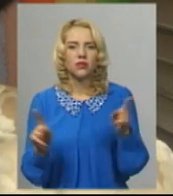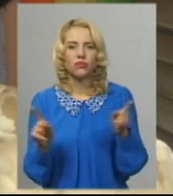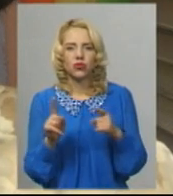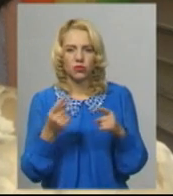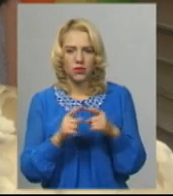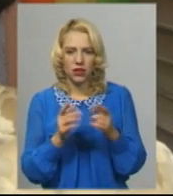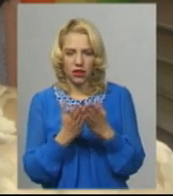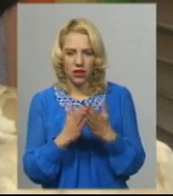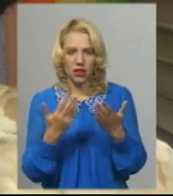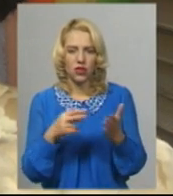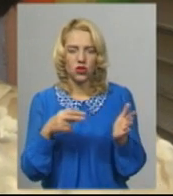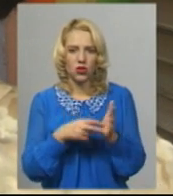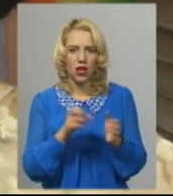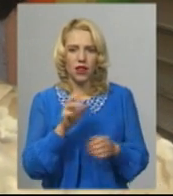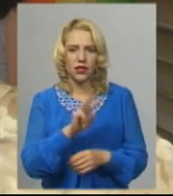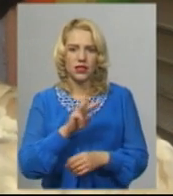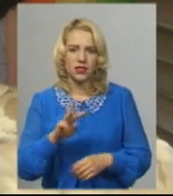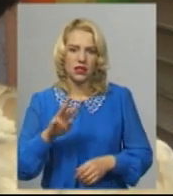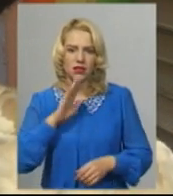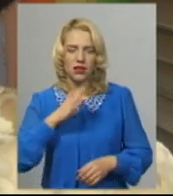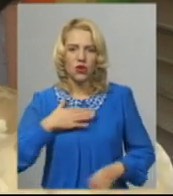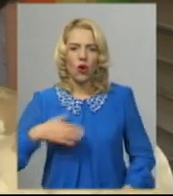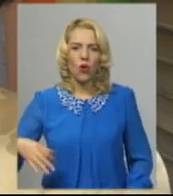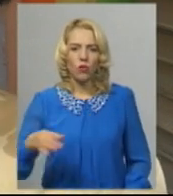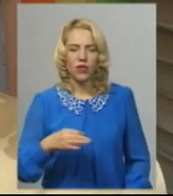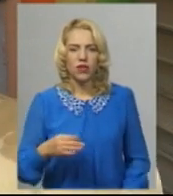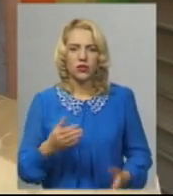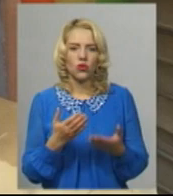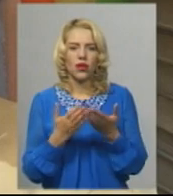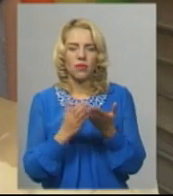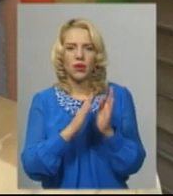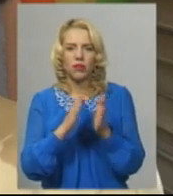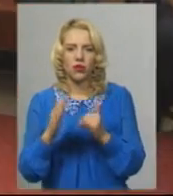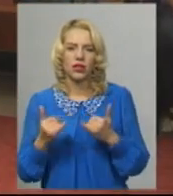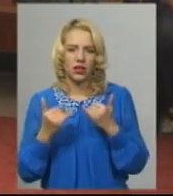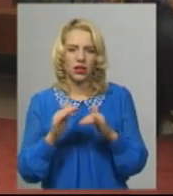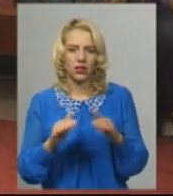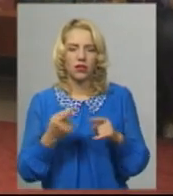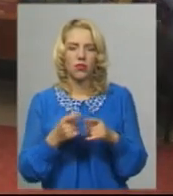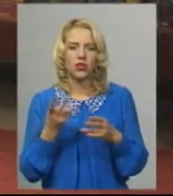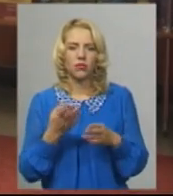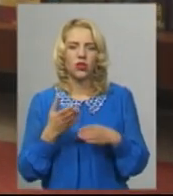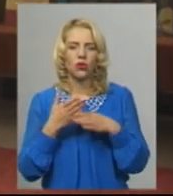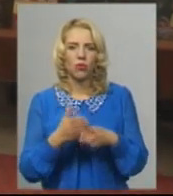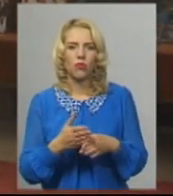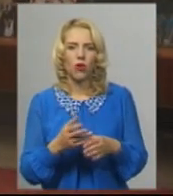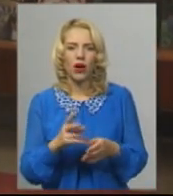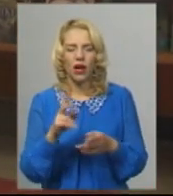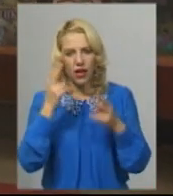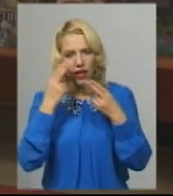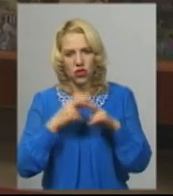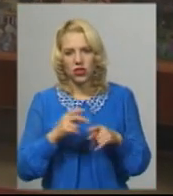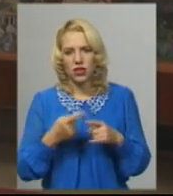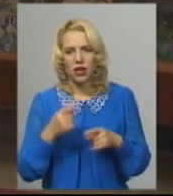ця книга вже стояла на сайті нашої обласної бібліотеки для дітей, тому що тут треба допомога інженера. Перший примірник аудіокниги презентували